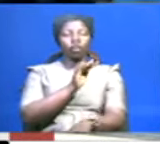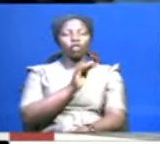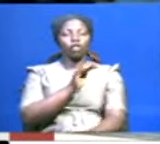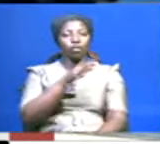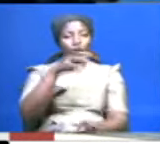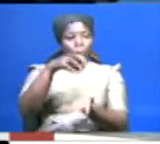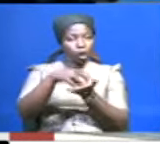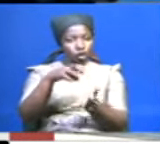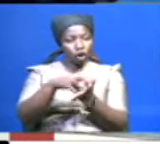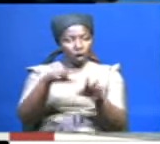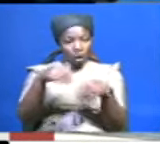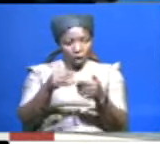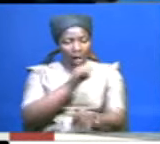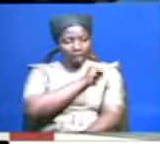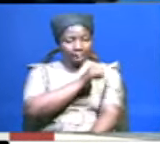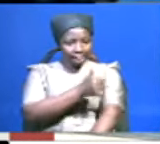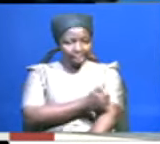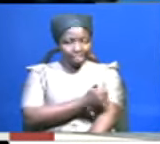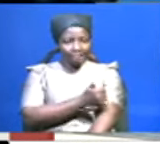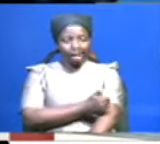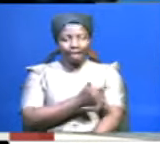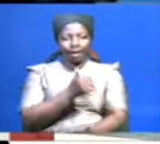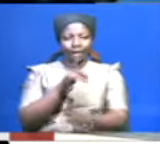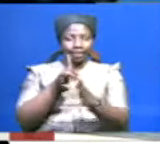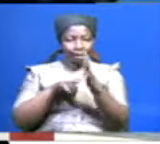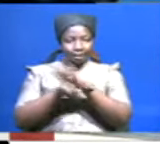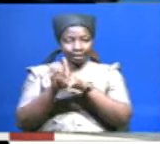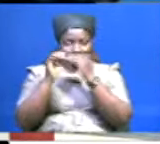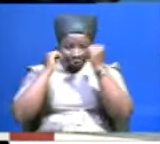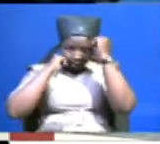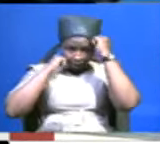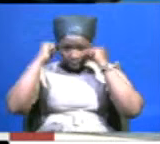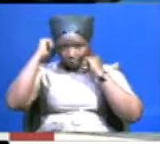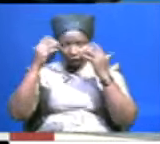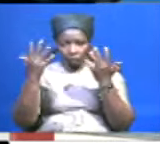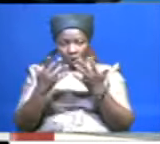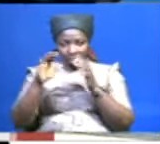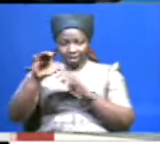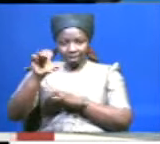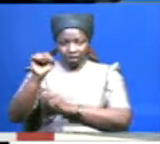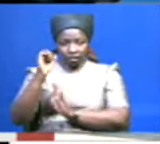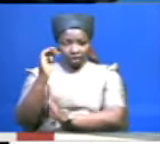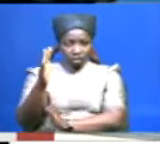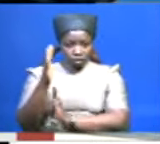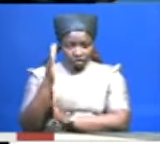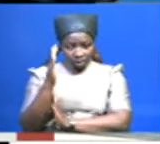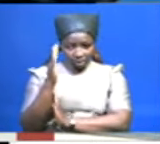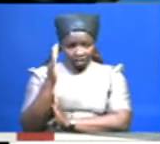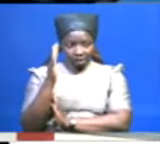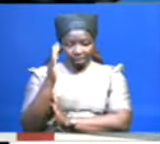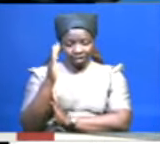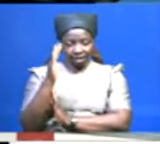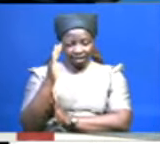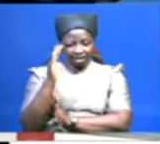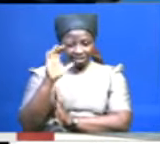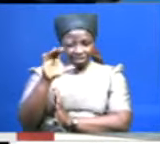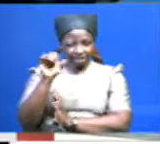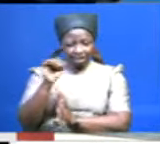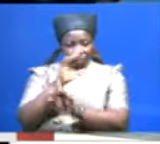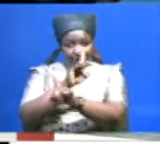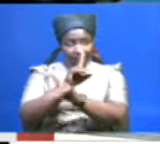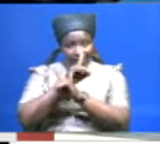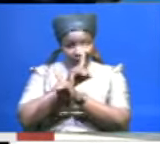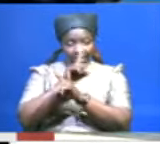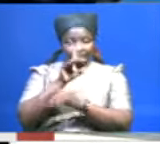hatamu katika jeshi, na ambapo waziri wa usalama waziri wa ulinzi kumradhi Adan Duale amesema ana